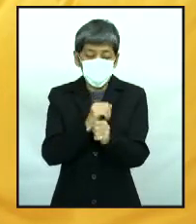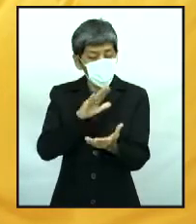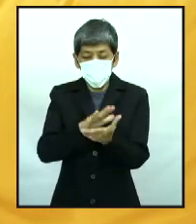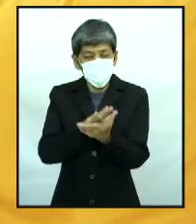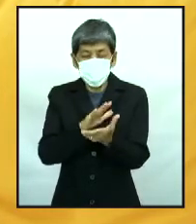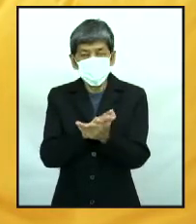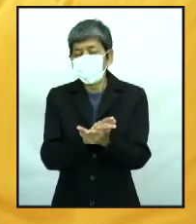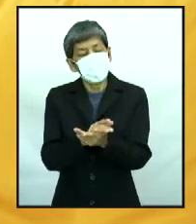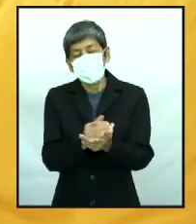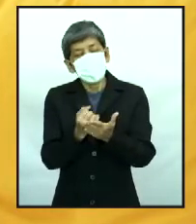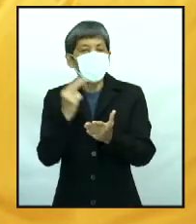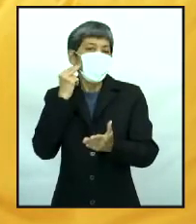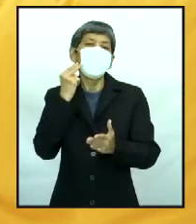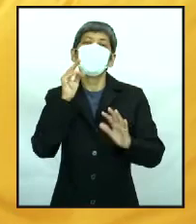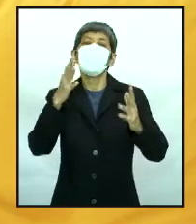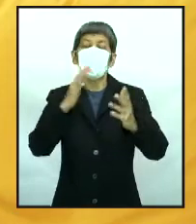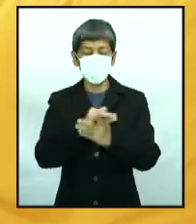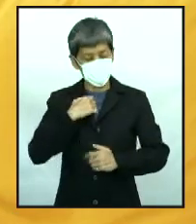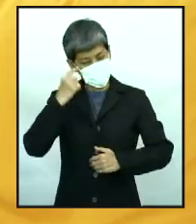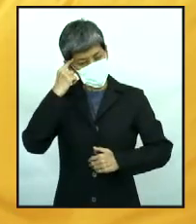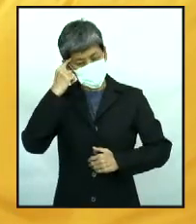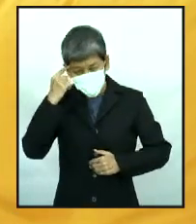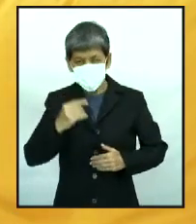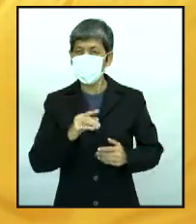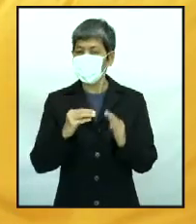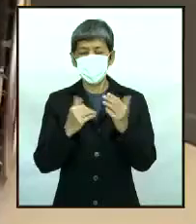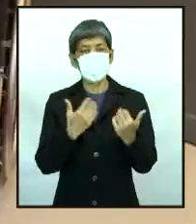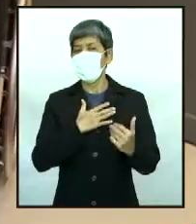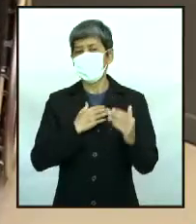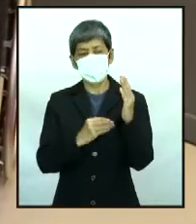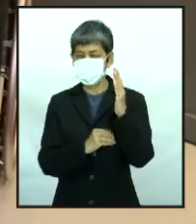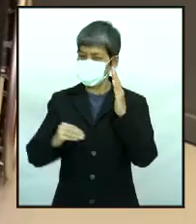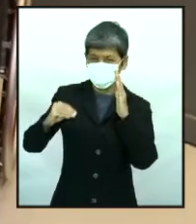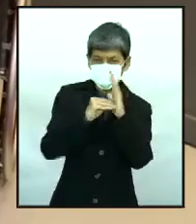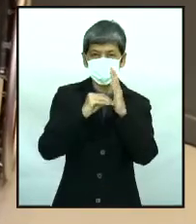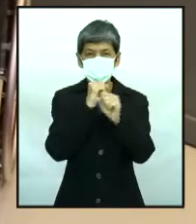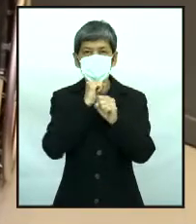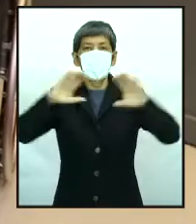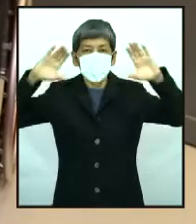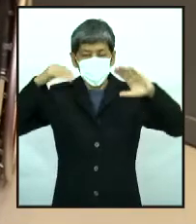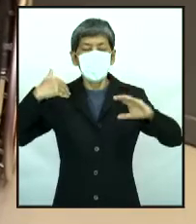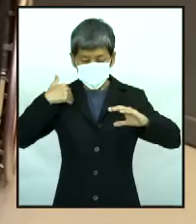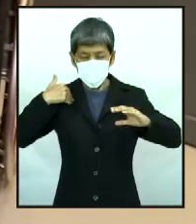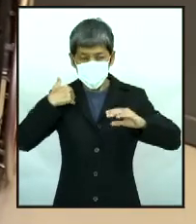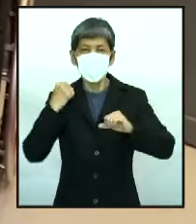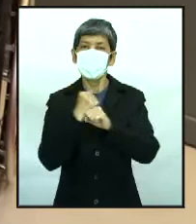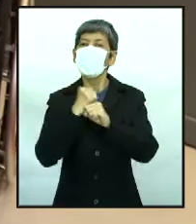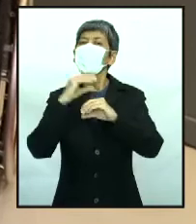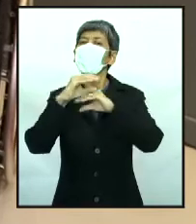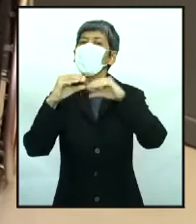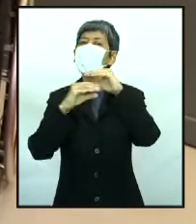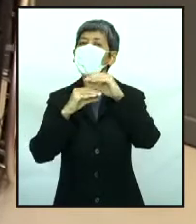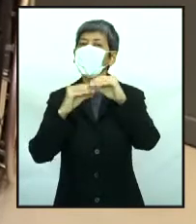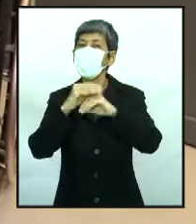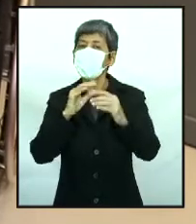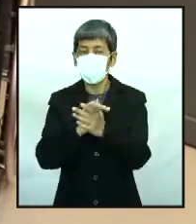พพอร์ตคนหูหนวกก็เลยตัดสินใจพาเขามากรุงเทพแล้วก็ตอนนั้นก็รัฐบาลก็มีเริ่มโครงการให้คนพิการ